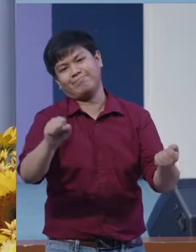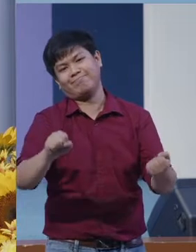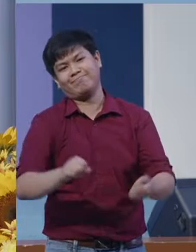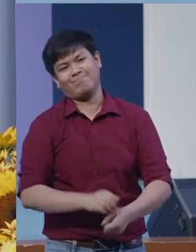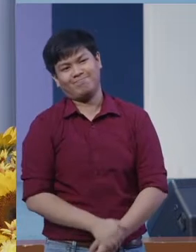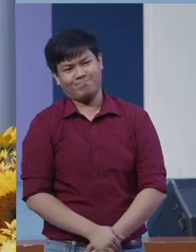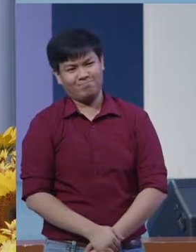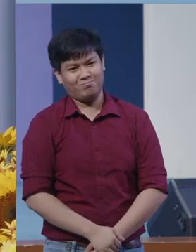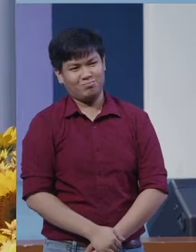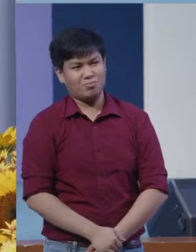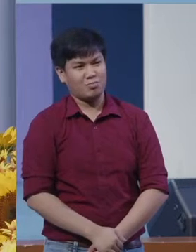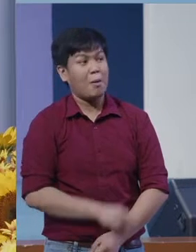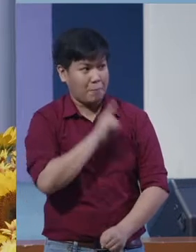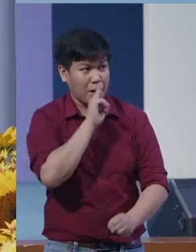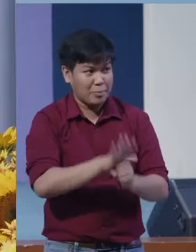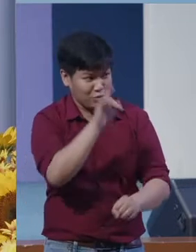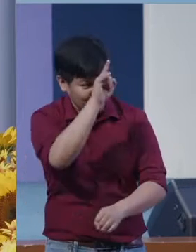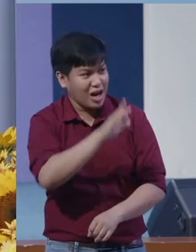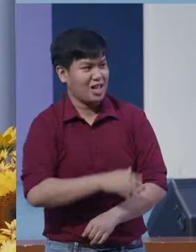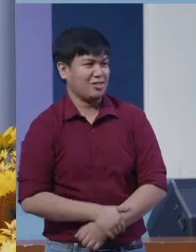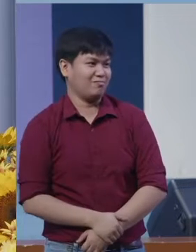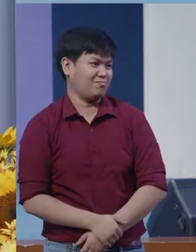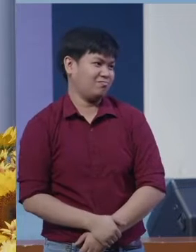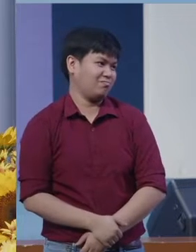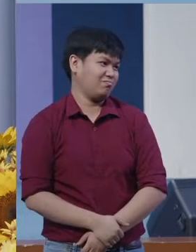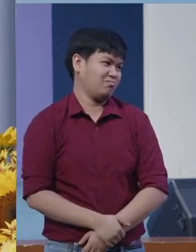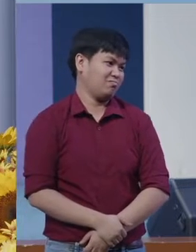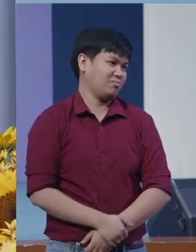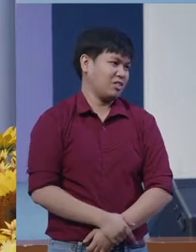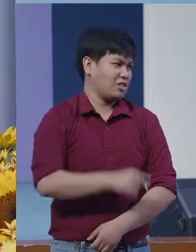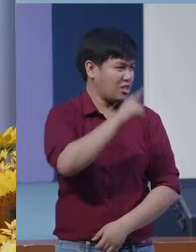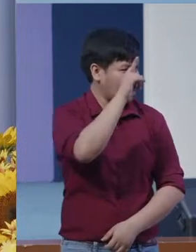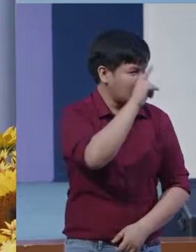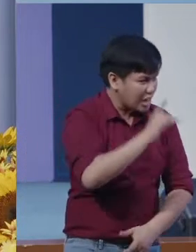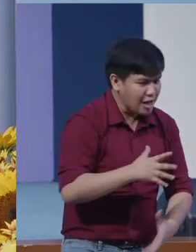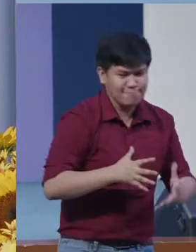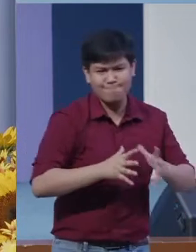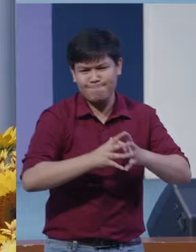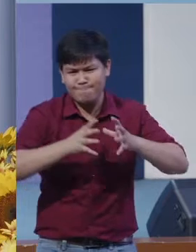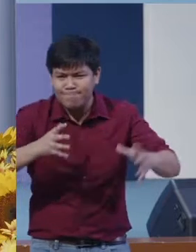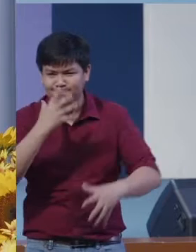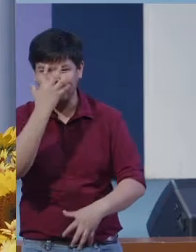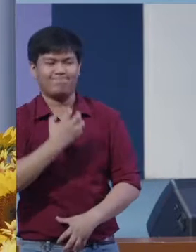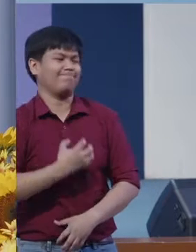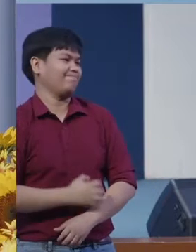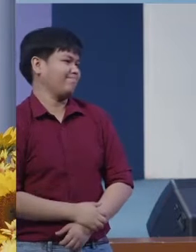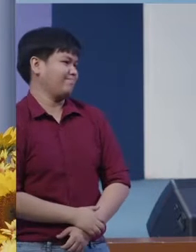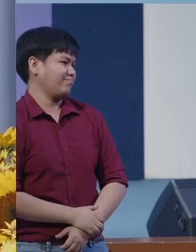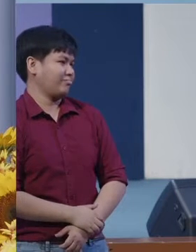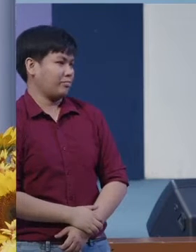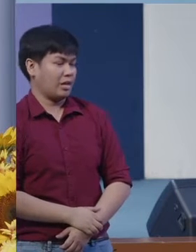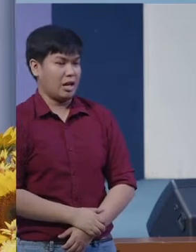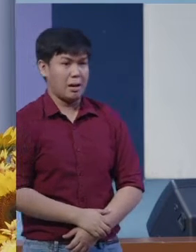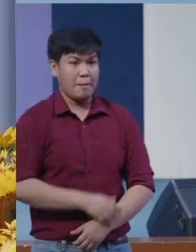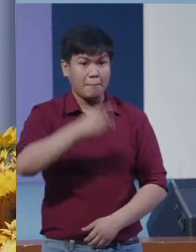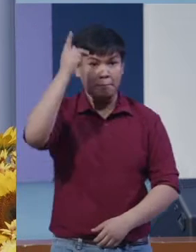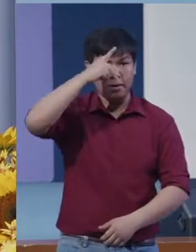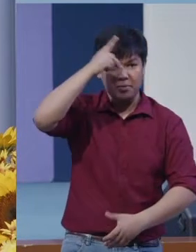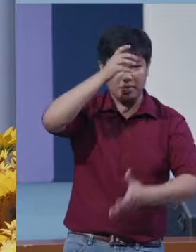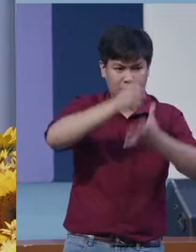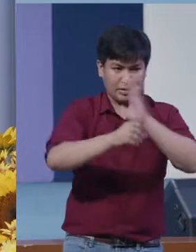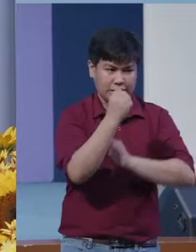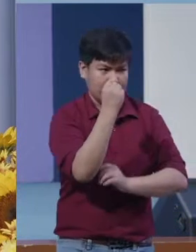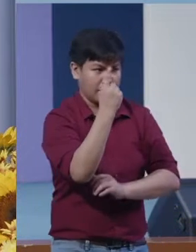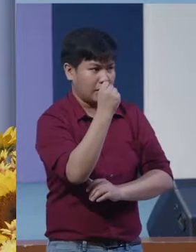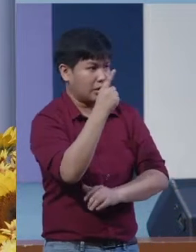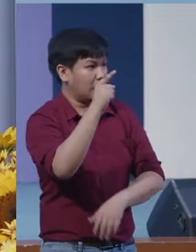Yikes. Yan ang nakakatakot. Galit na galit ang ating Panginoon. Proverbs 11:9. With his